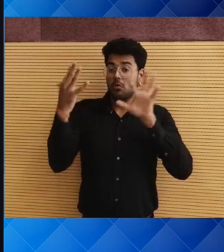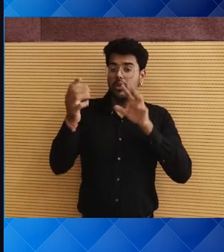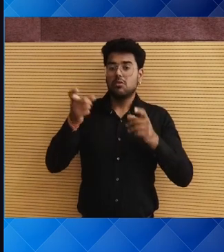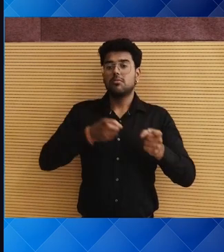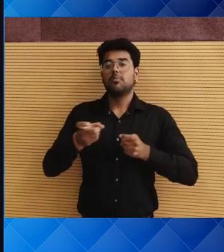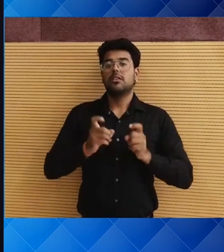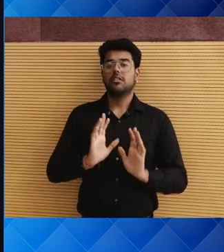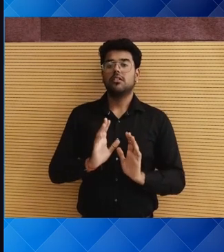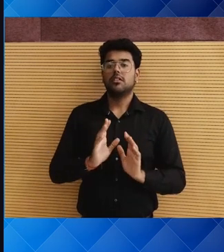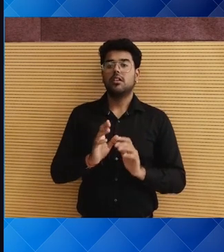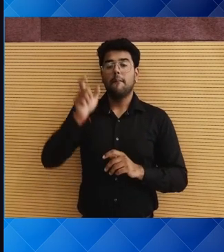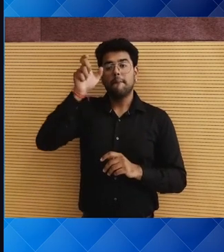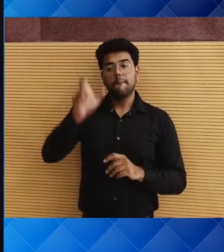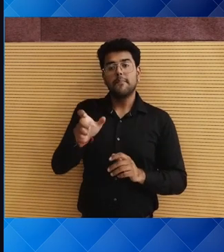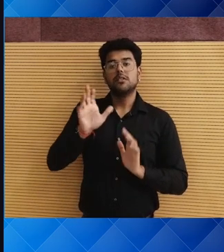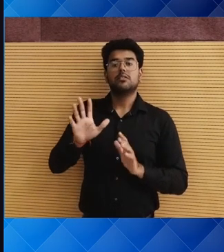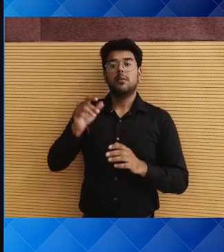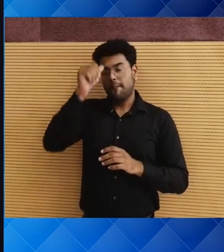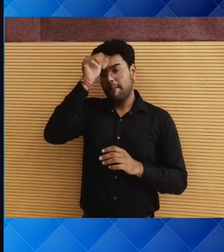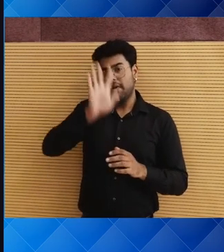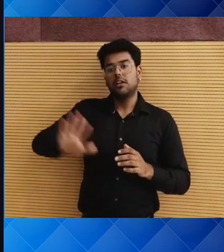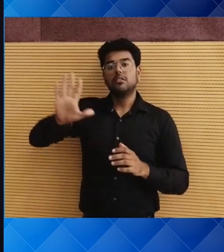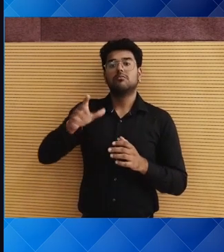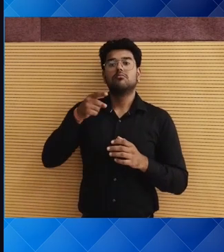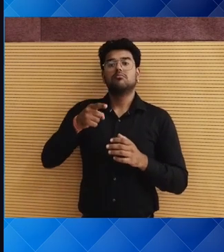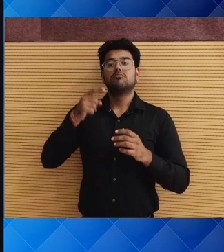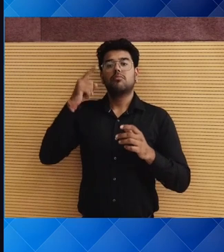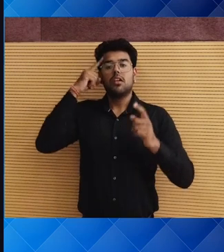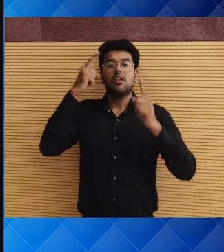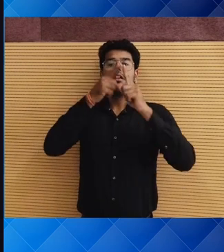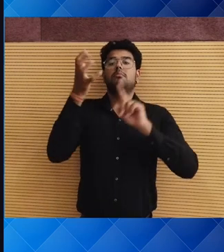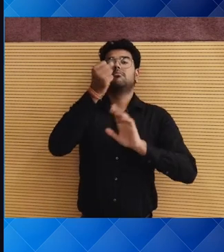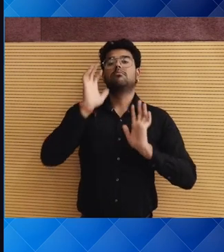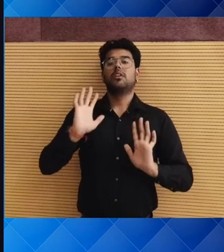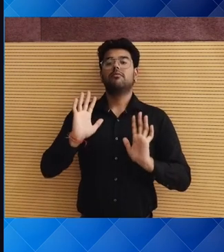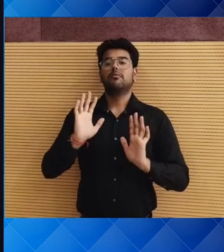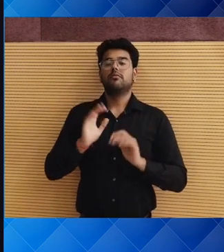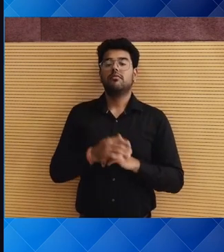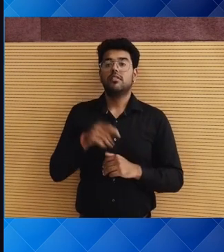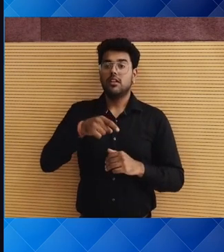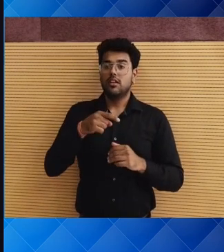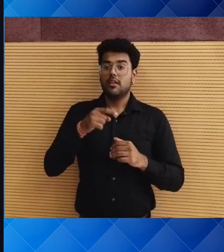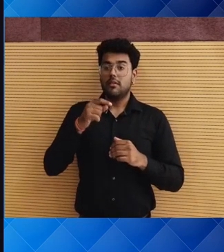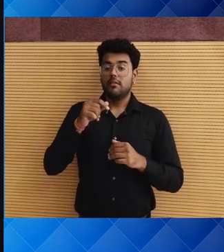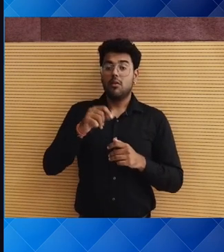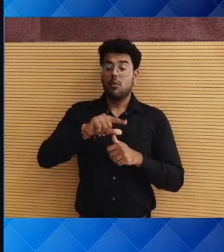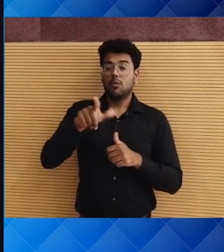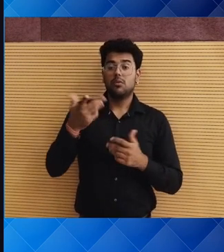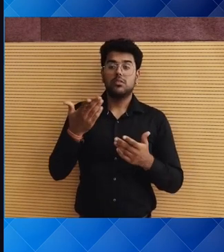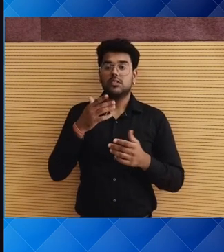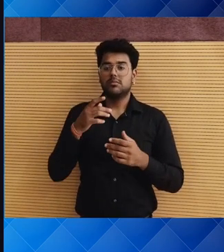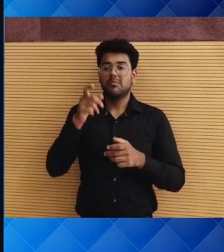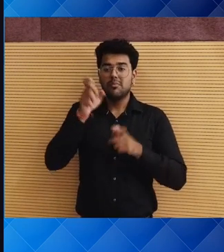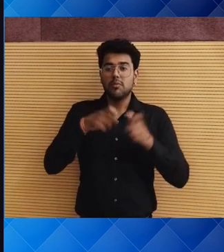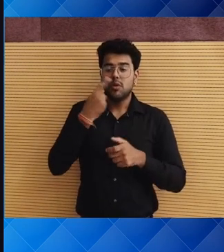वाला नागरिक हमें भारत से ही बनाना है, ये हमारी दायित्व है। ग्लोबल सिटीजन की हब, जो